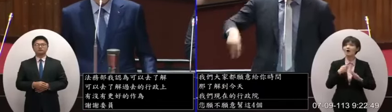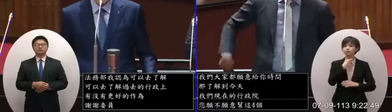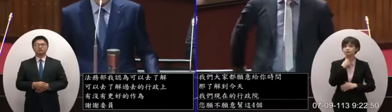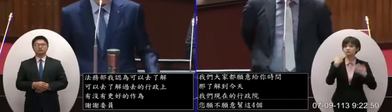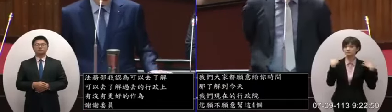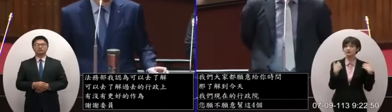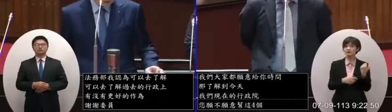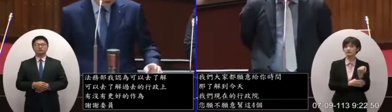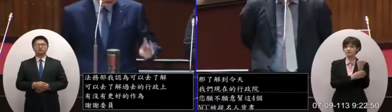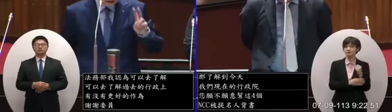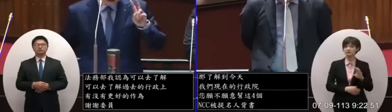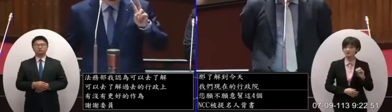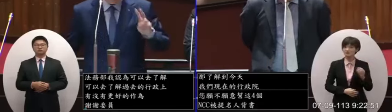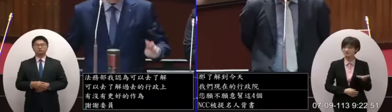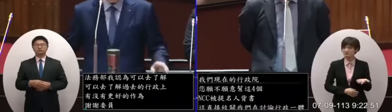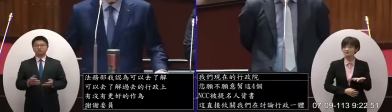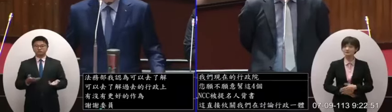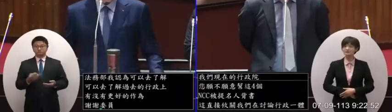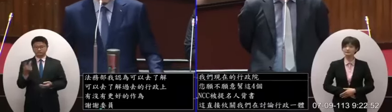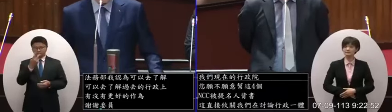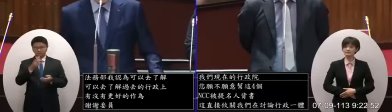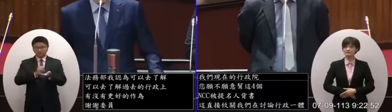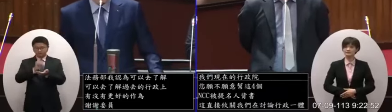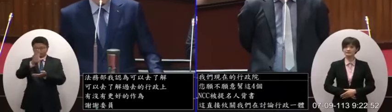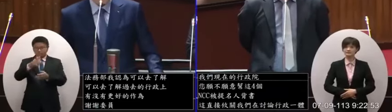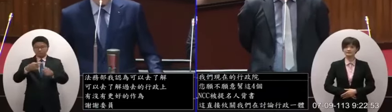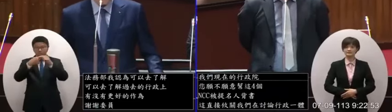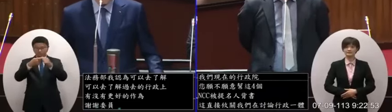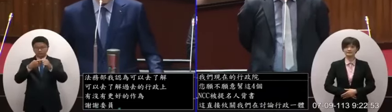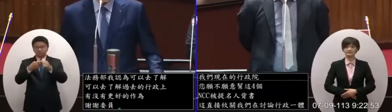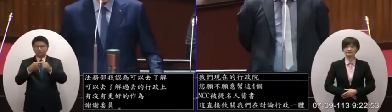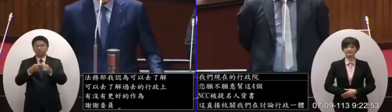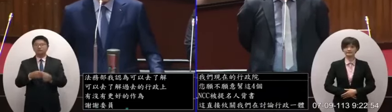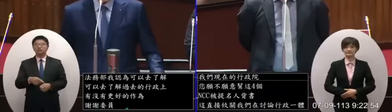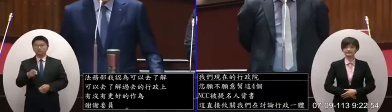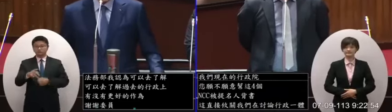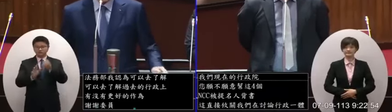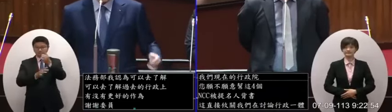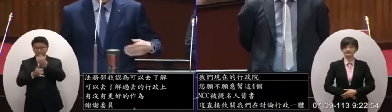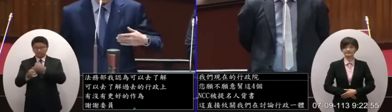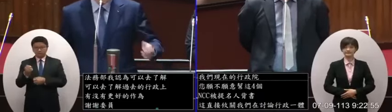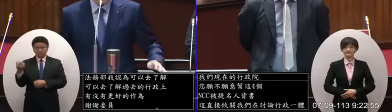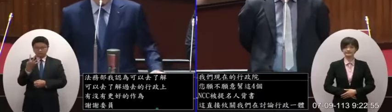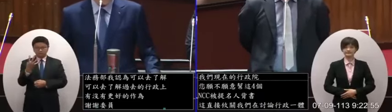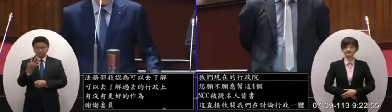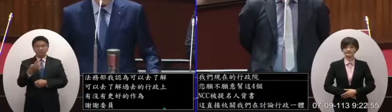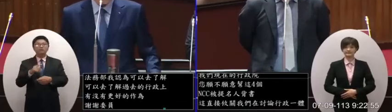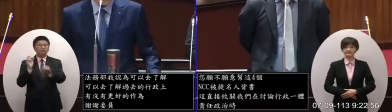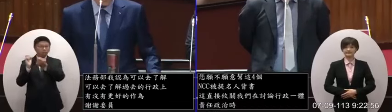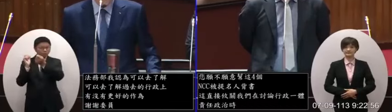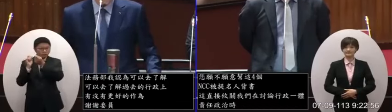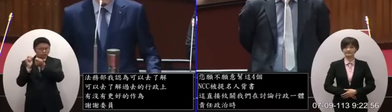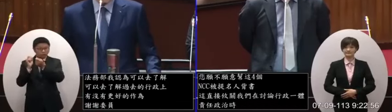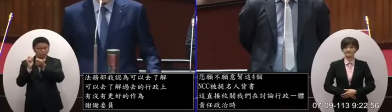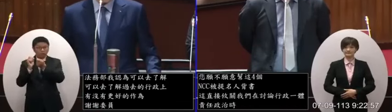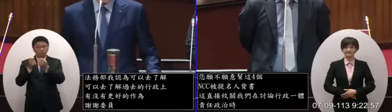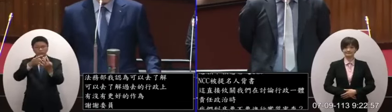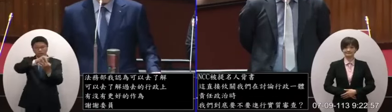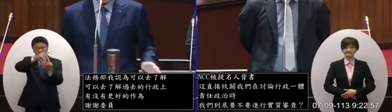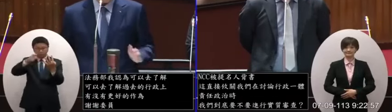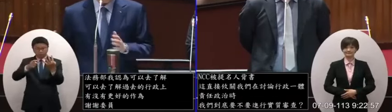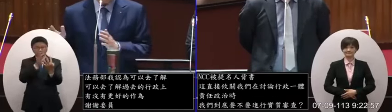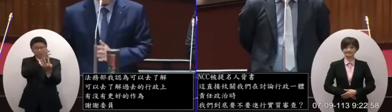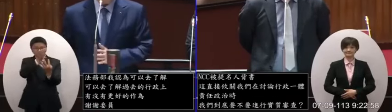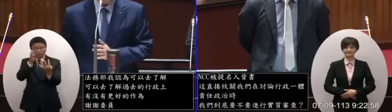书的名单？ 好，第两个事情跟委员报。第一个，世卫委员我们在最近期间以前有在一一的跟他们询